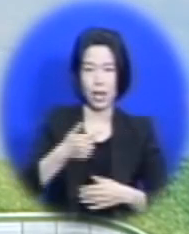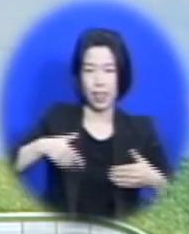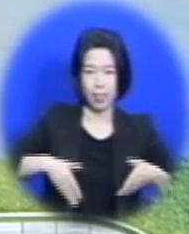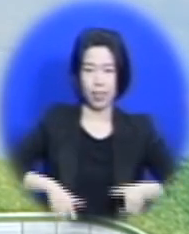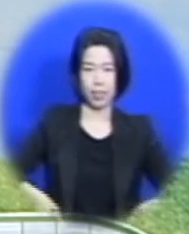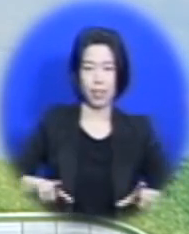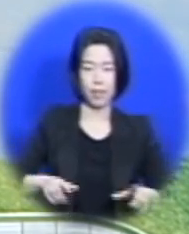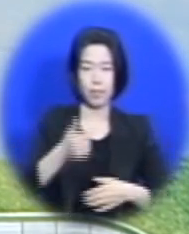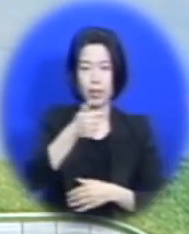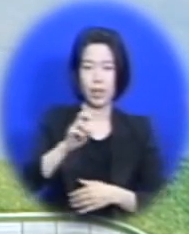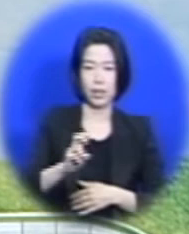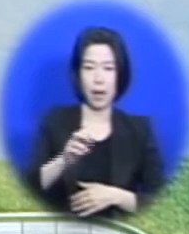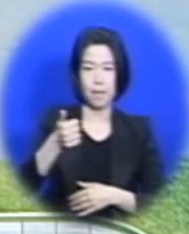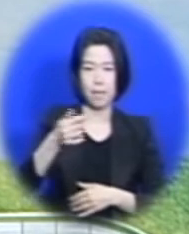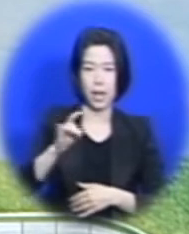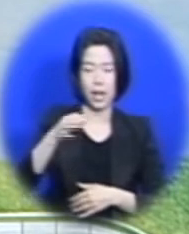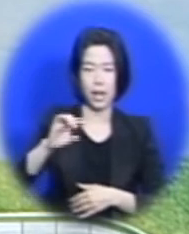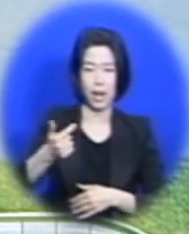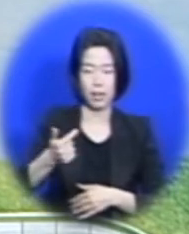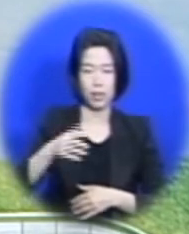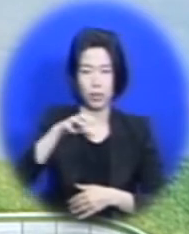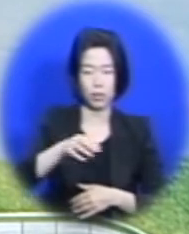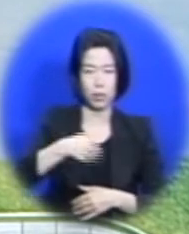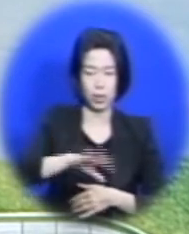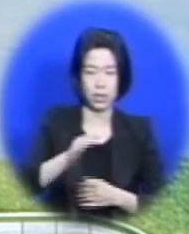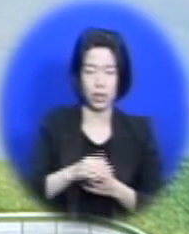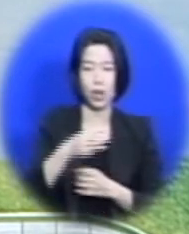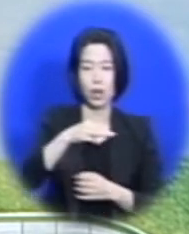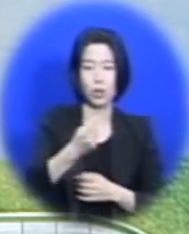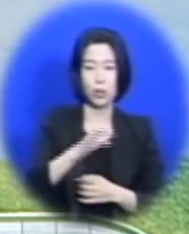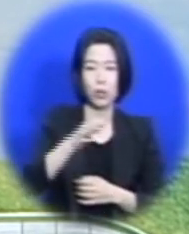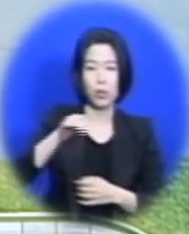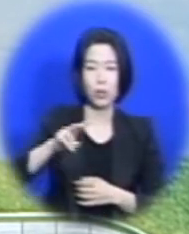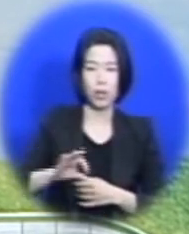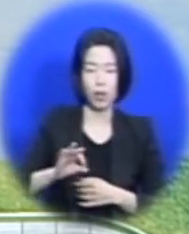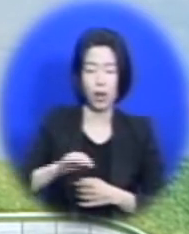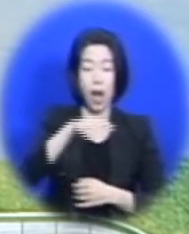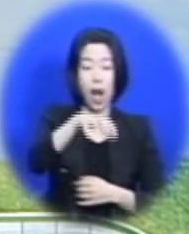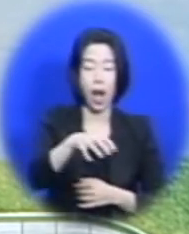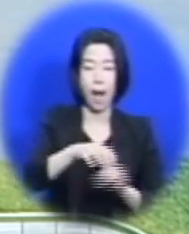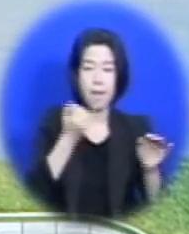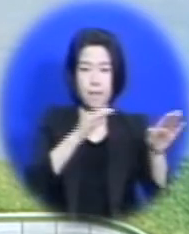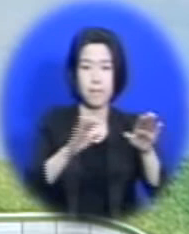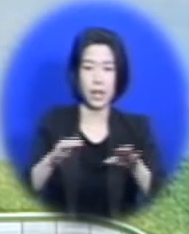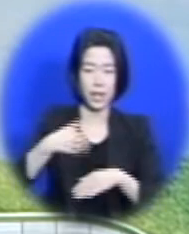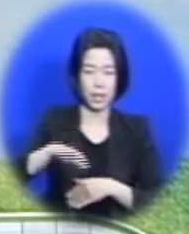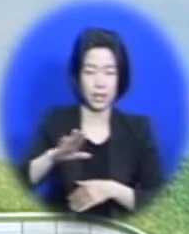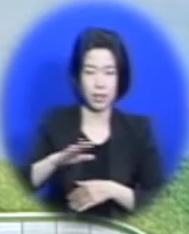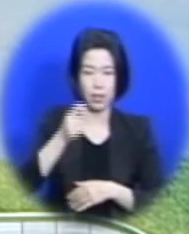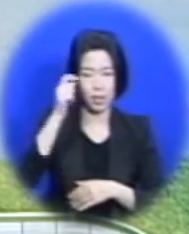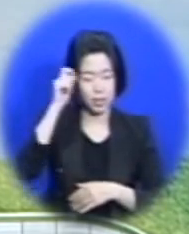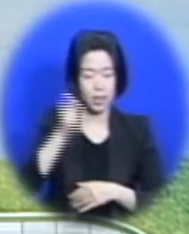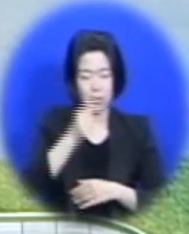갔습니다. 통영에서 하루를 묵었을 때입니다. 통영 앞바다에 나가서 새벽에 기도하고 산책을